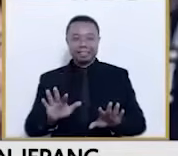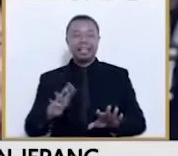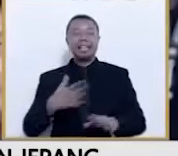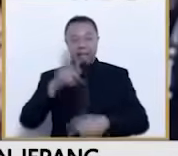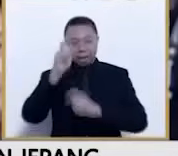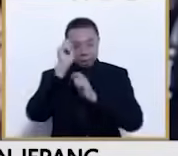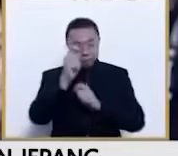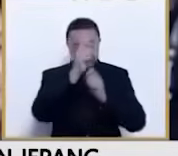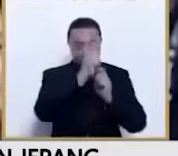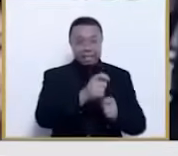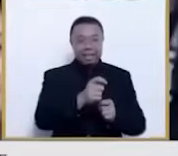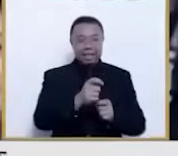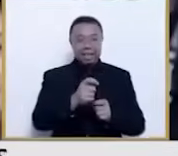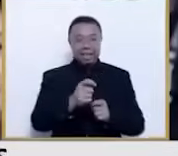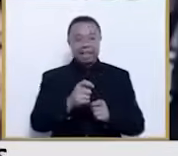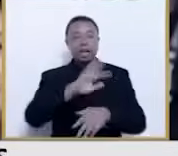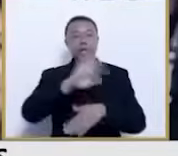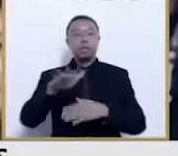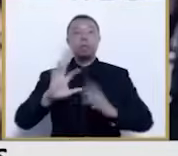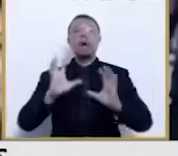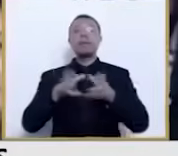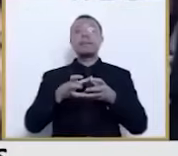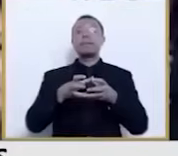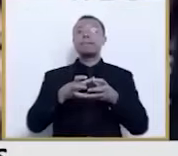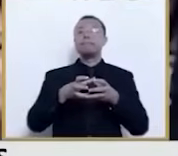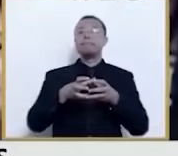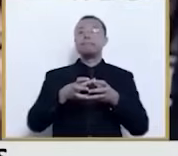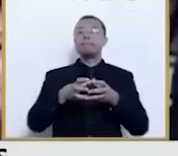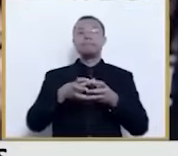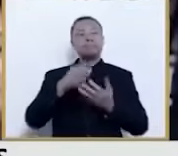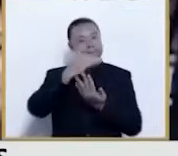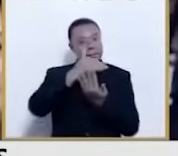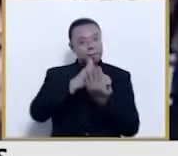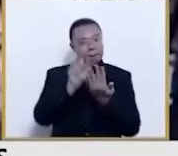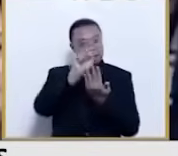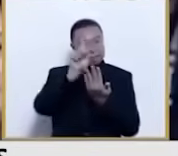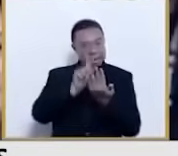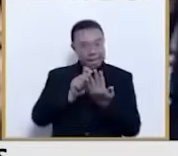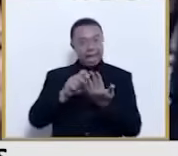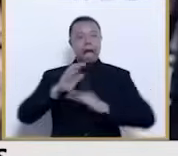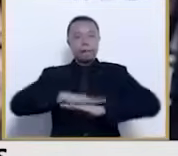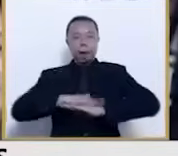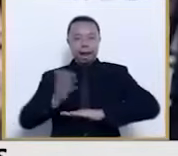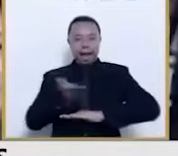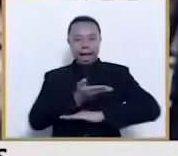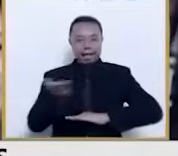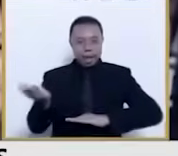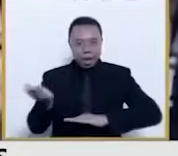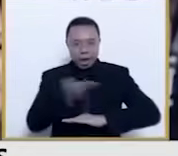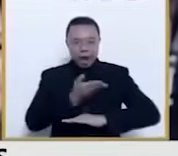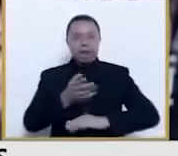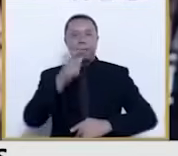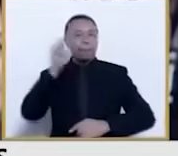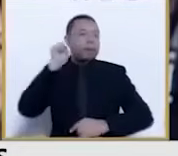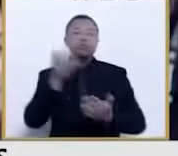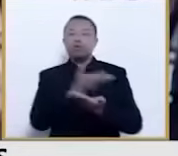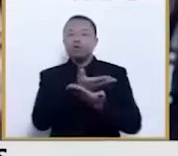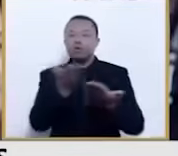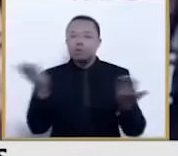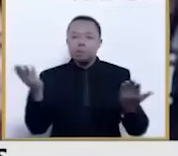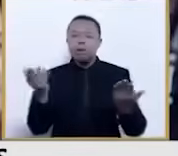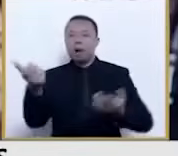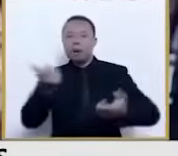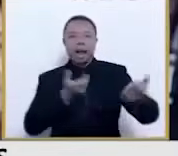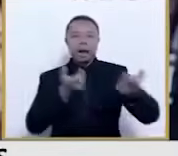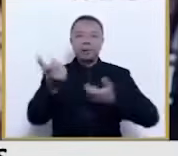Yang kami hormati para panelis dan moderator, dan yang kami hormati Bapak Ibu sekalian,